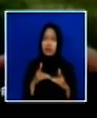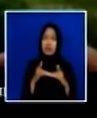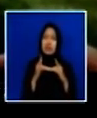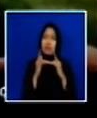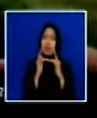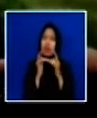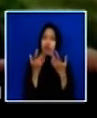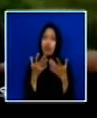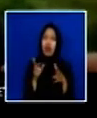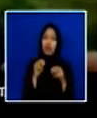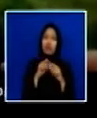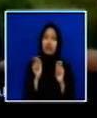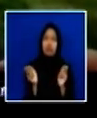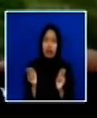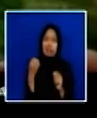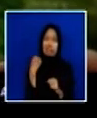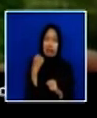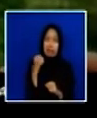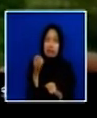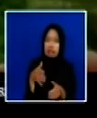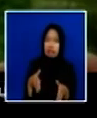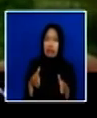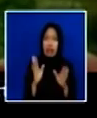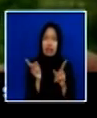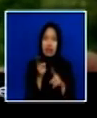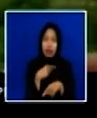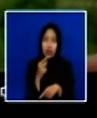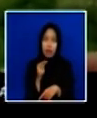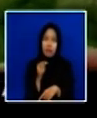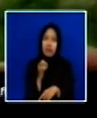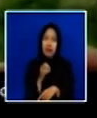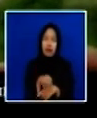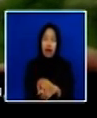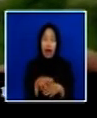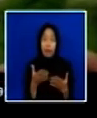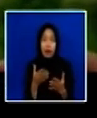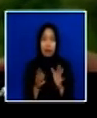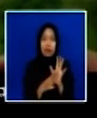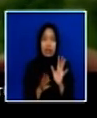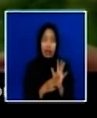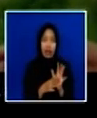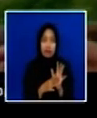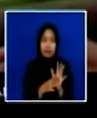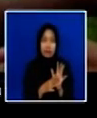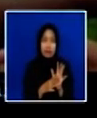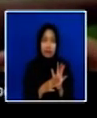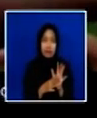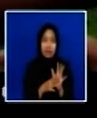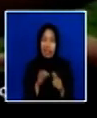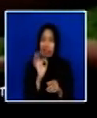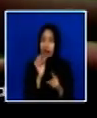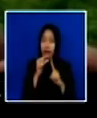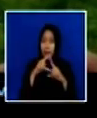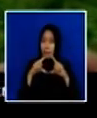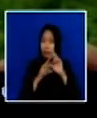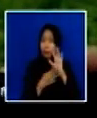rusak sudah Enggak muat akhirnya untuk Kakak jalan-jalan itu efeknya Nanti kalau besar Jalan Ivan nggak panen